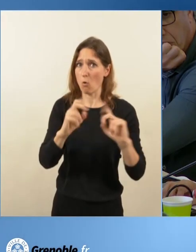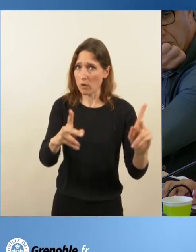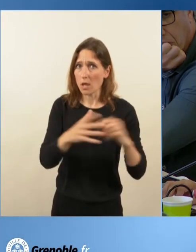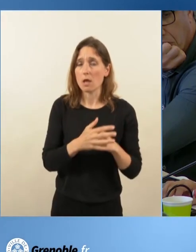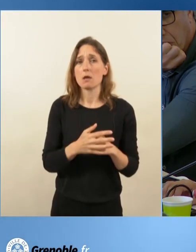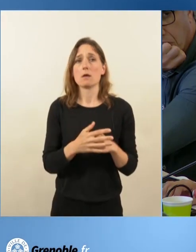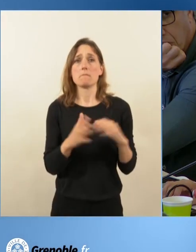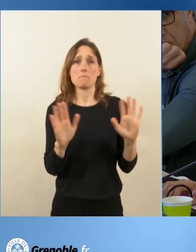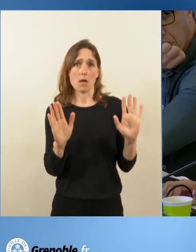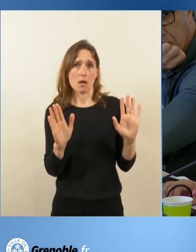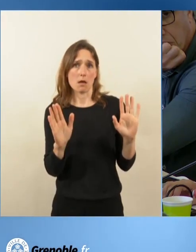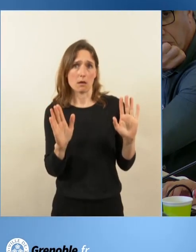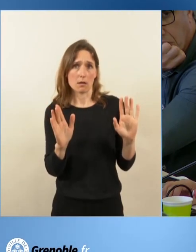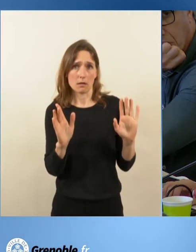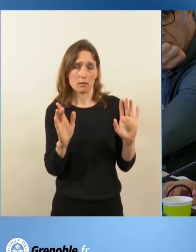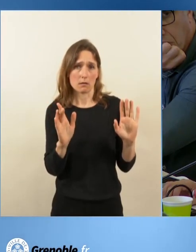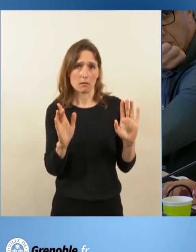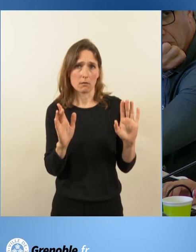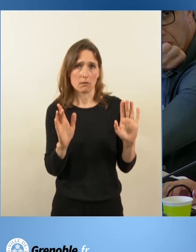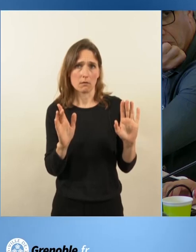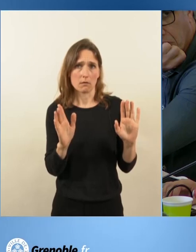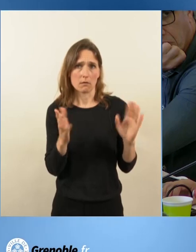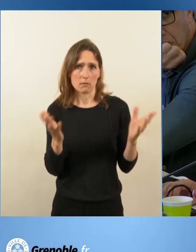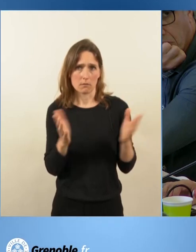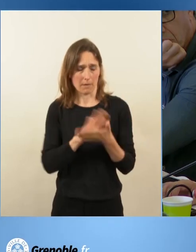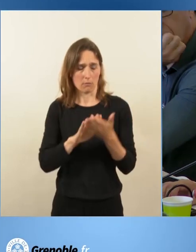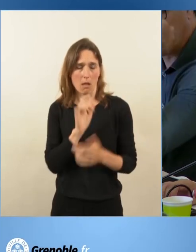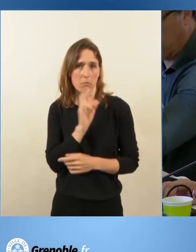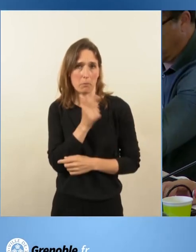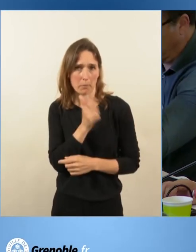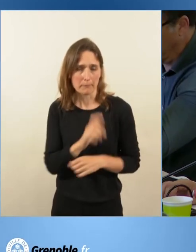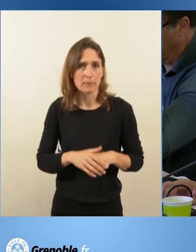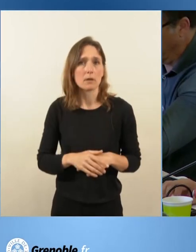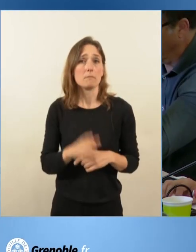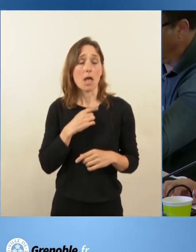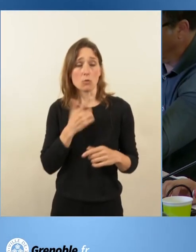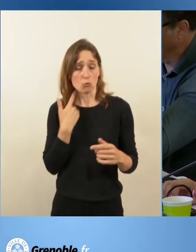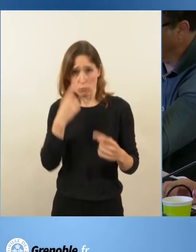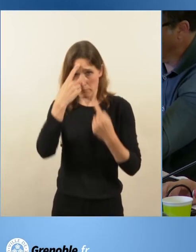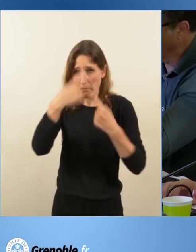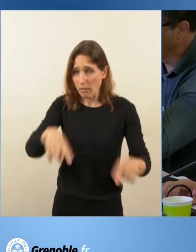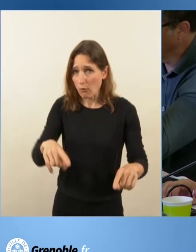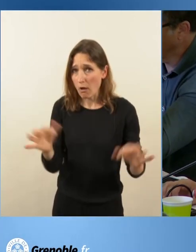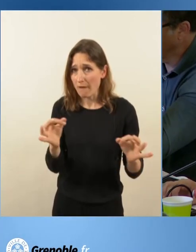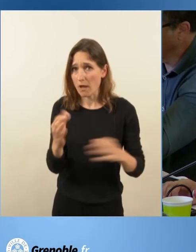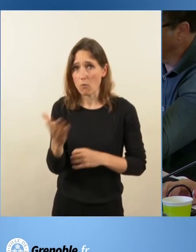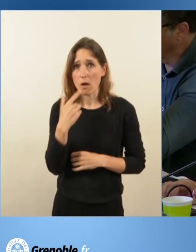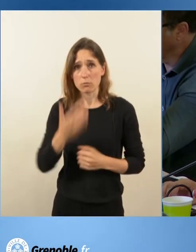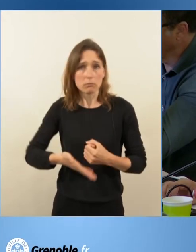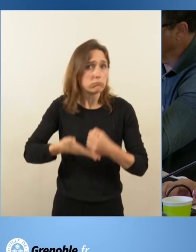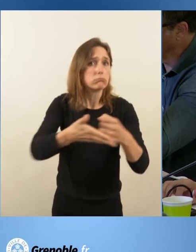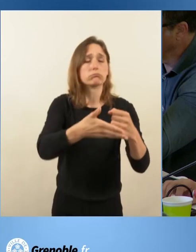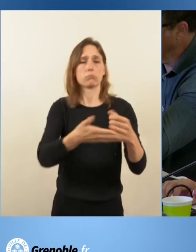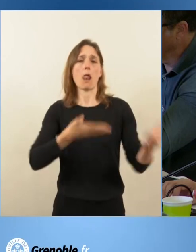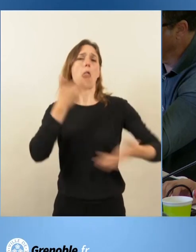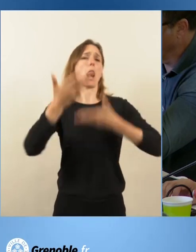façon générale là où nous vous pardon ou nous ne vous rejoindrons pas c'est bien évidemment pour soutenir vos effets d'annonces